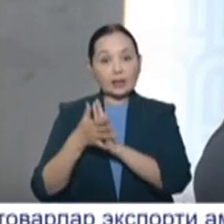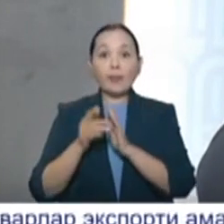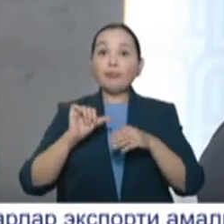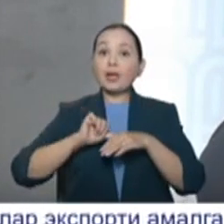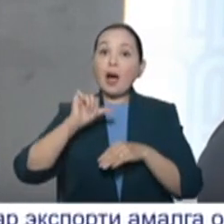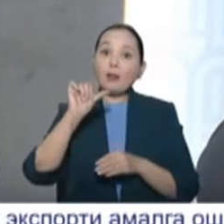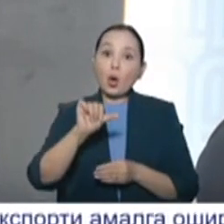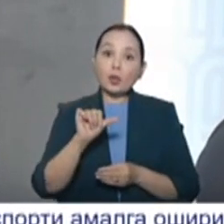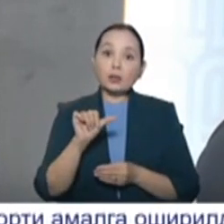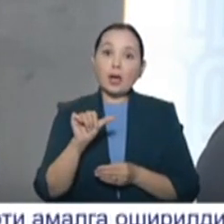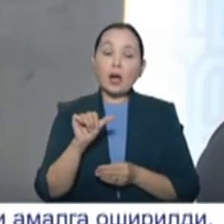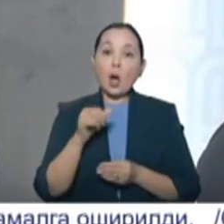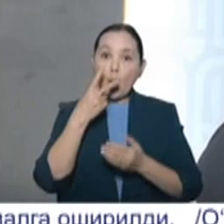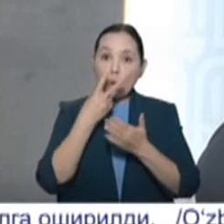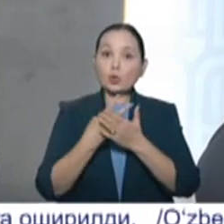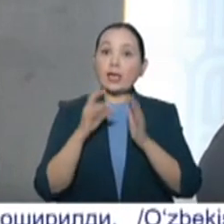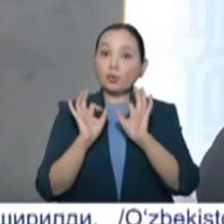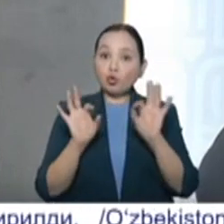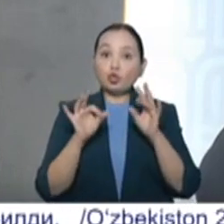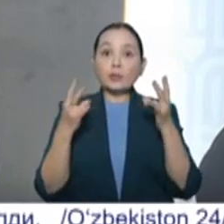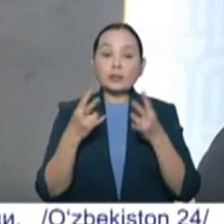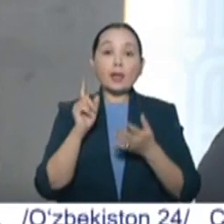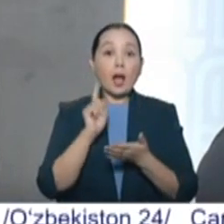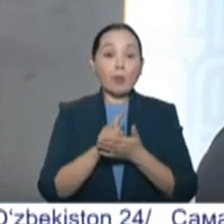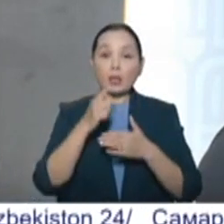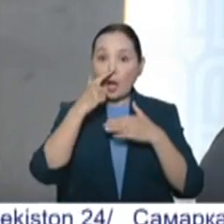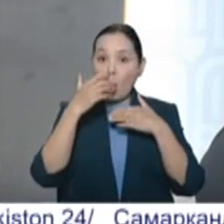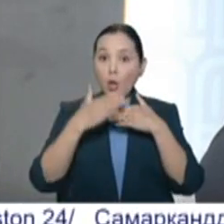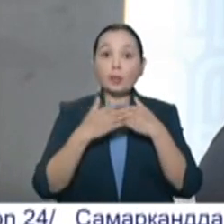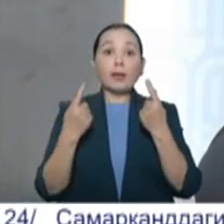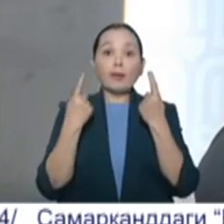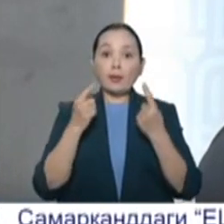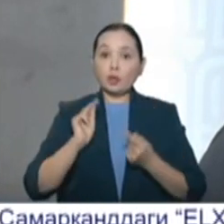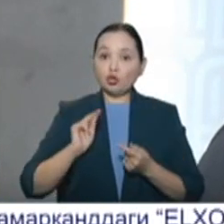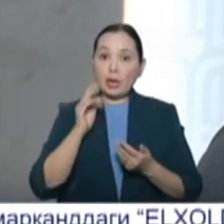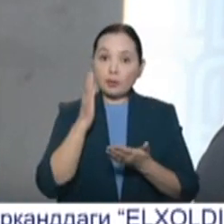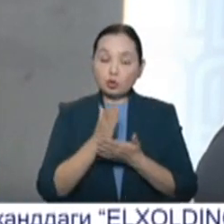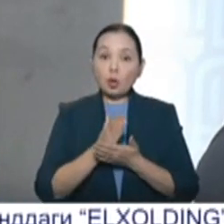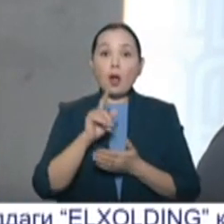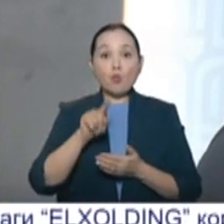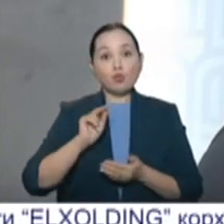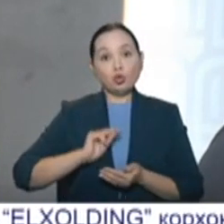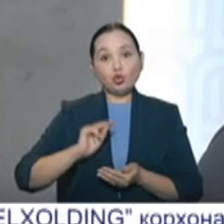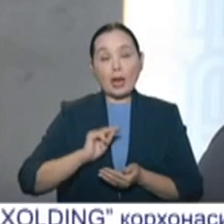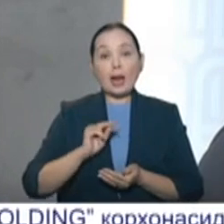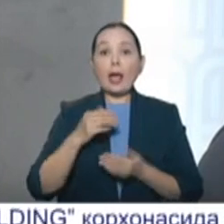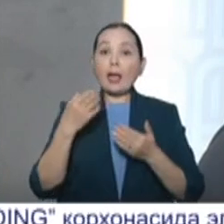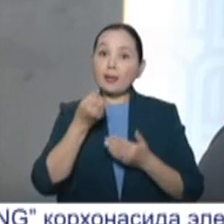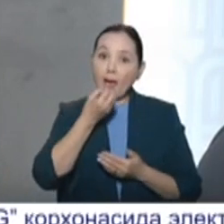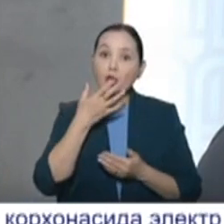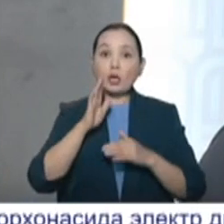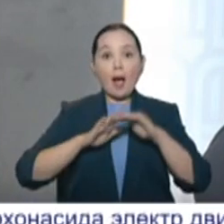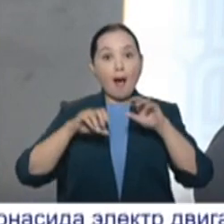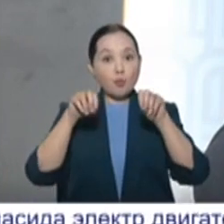alohida ko'rsatib o'tishim kerak, albatta oldimizda juda ham katta ishlarimiz turibdi va bu ishlarni yaxshi